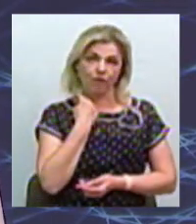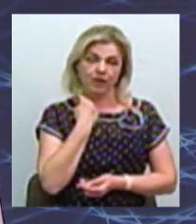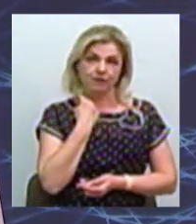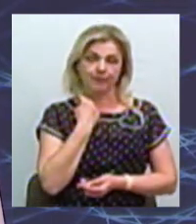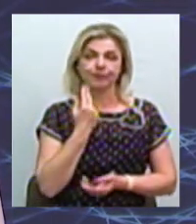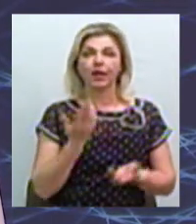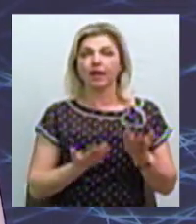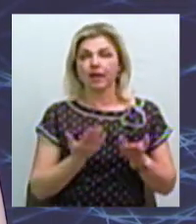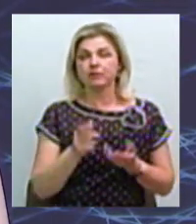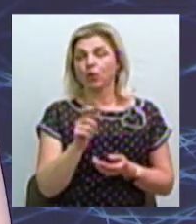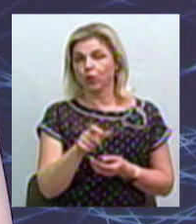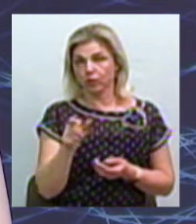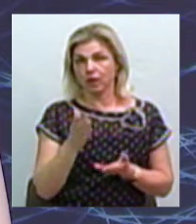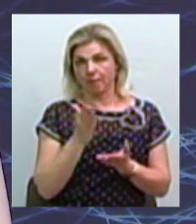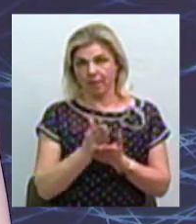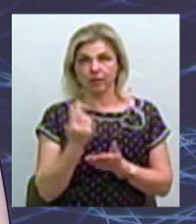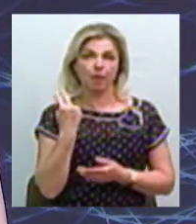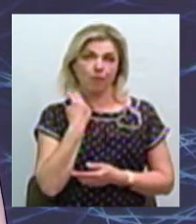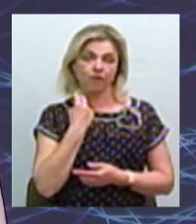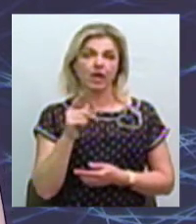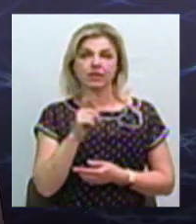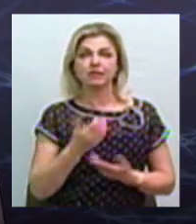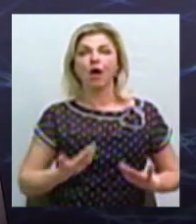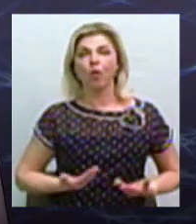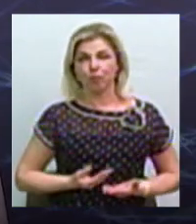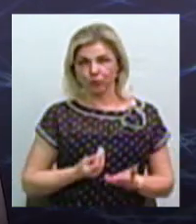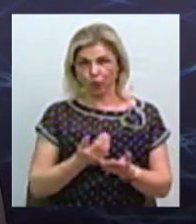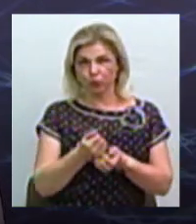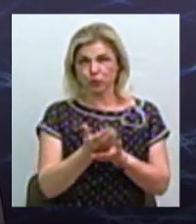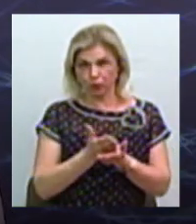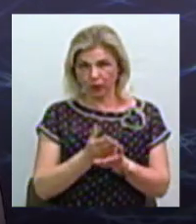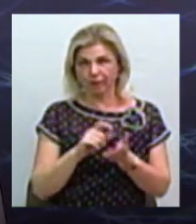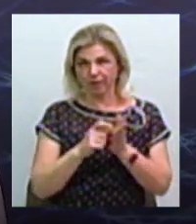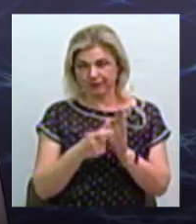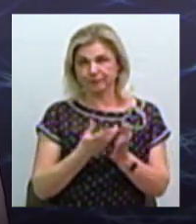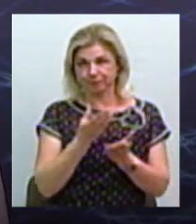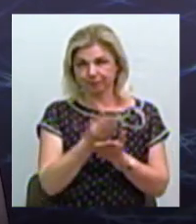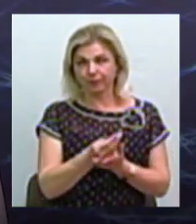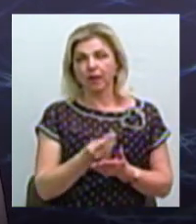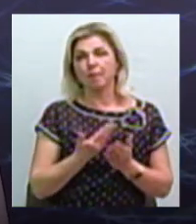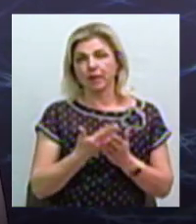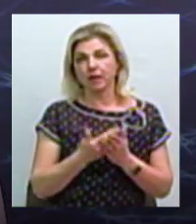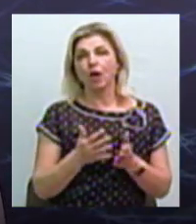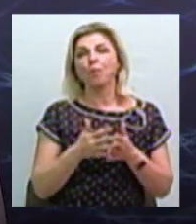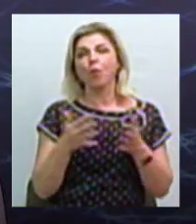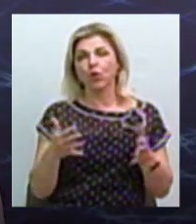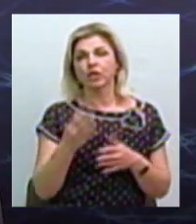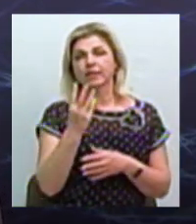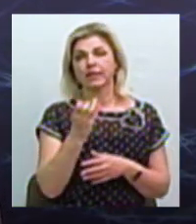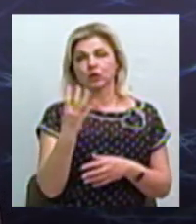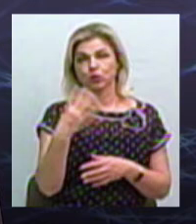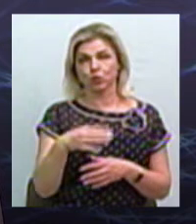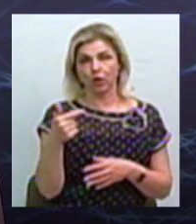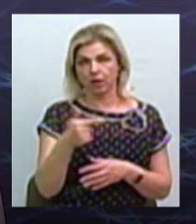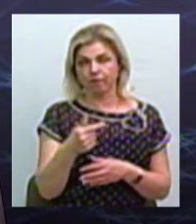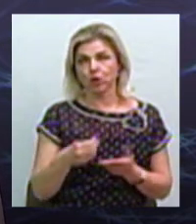заборгованість. Якщо громадянин має заборгованість за сплату житлово-комунальних послуг на суму понад 340 гривень, субсидія в такому